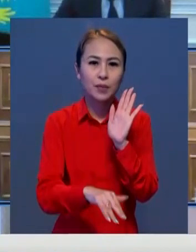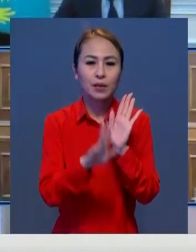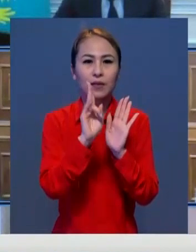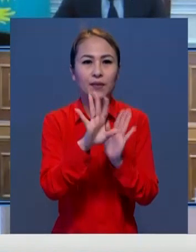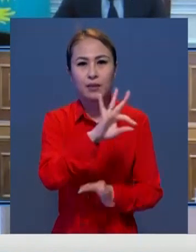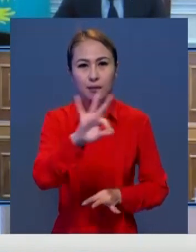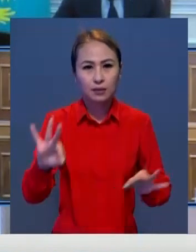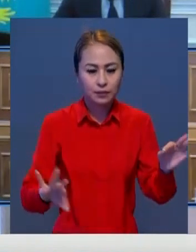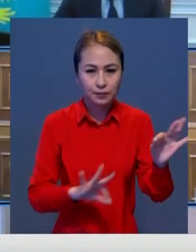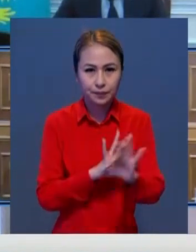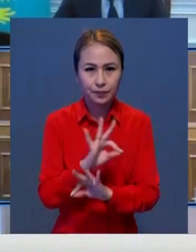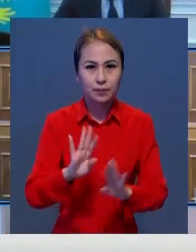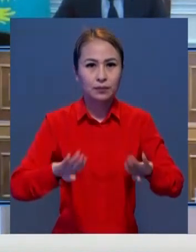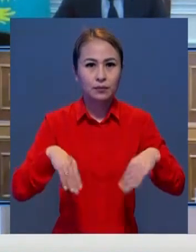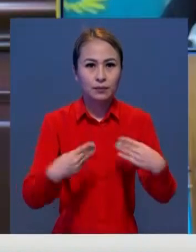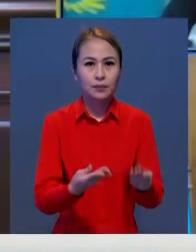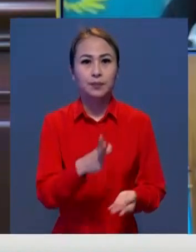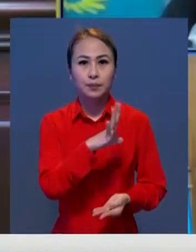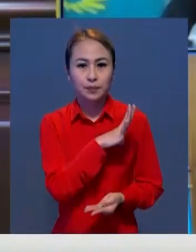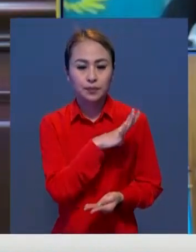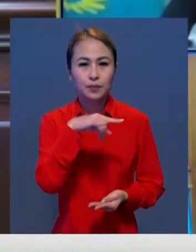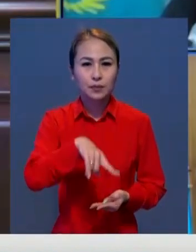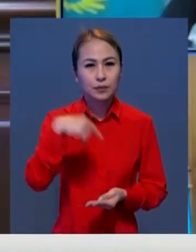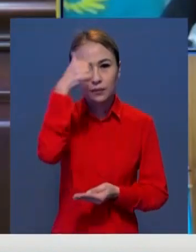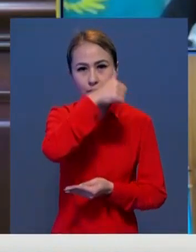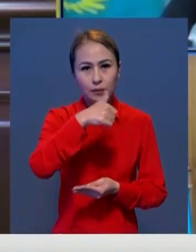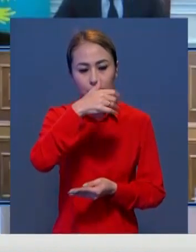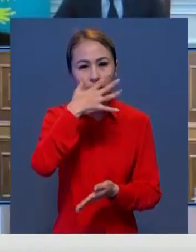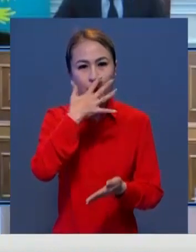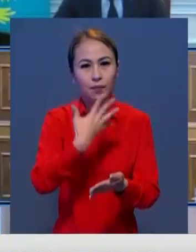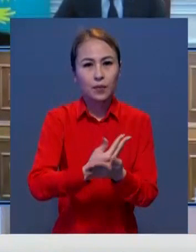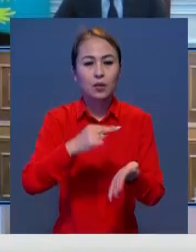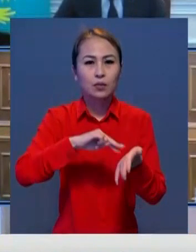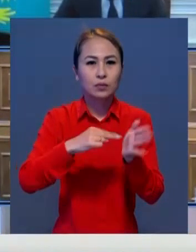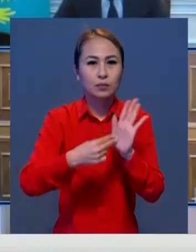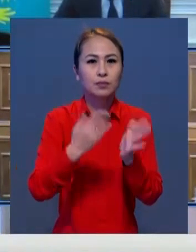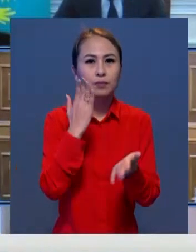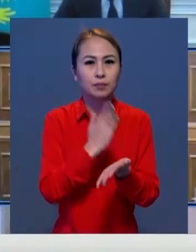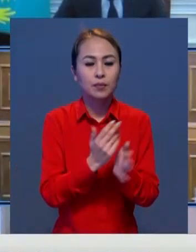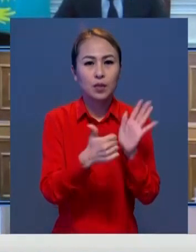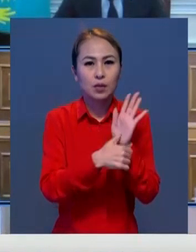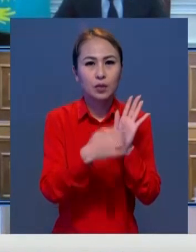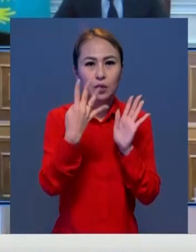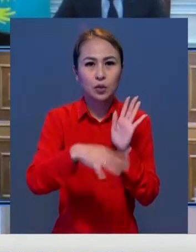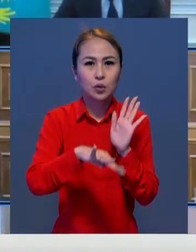квадрат үй берілді. Биылға өзімізге жоспар қойдық.